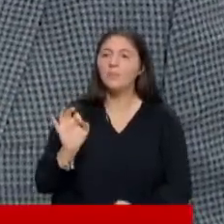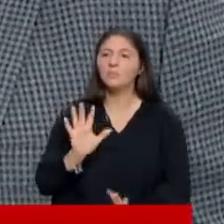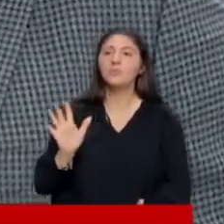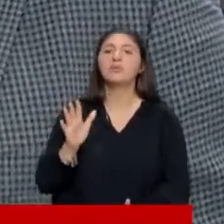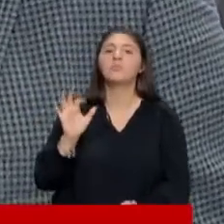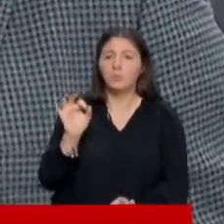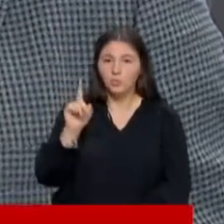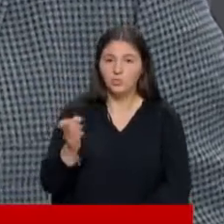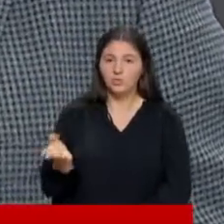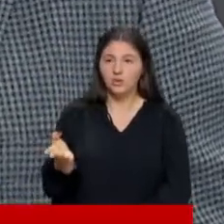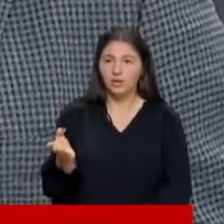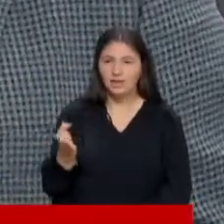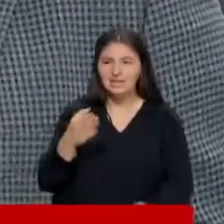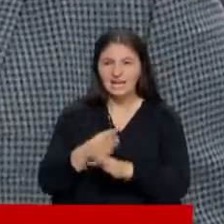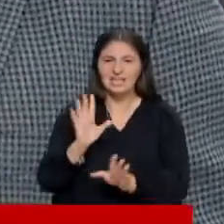mümkün mü burada